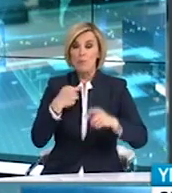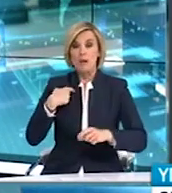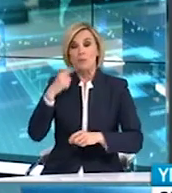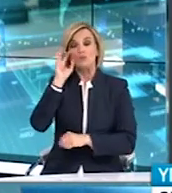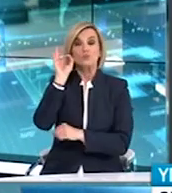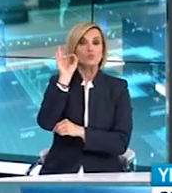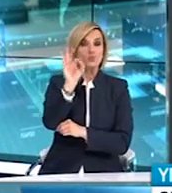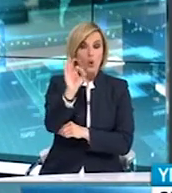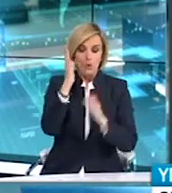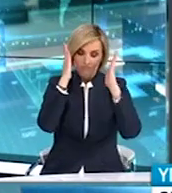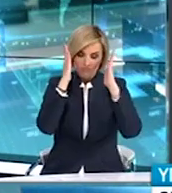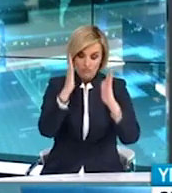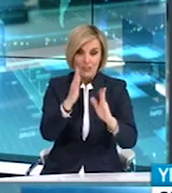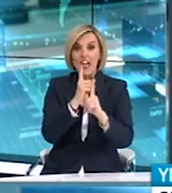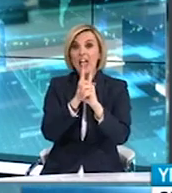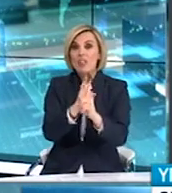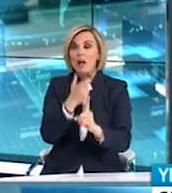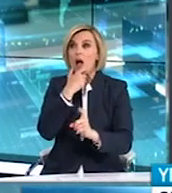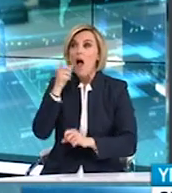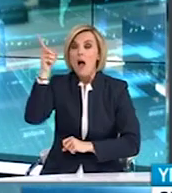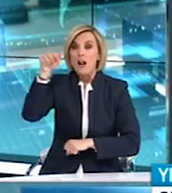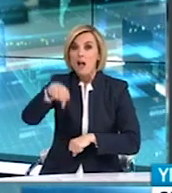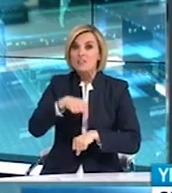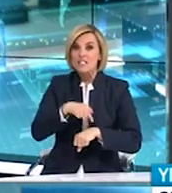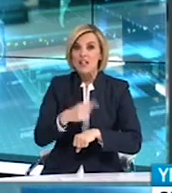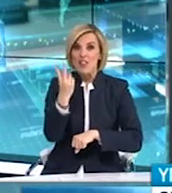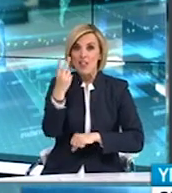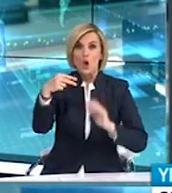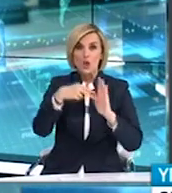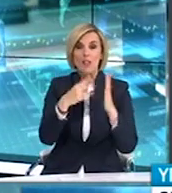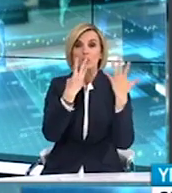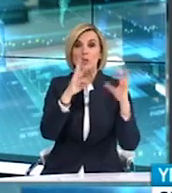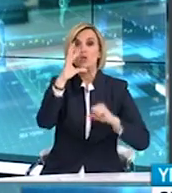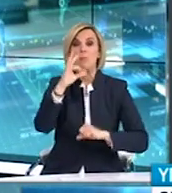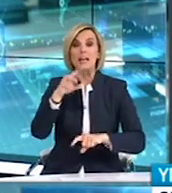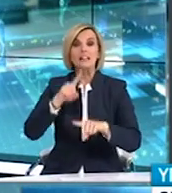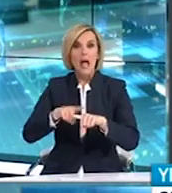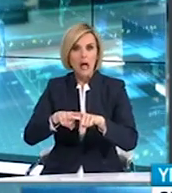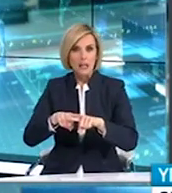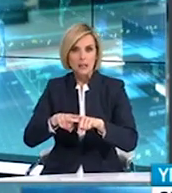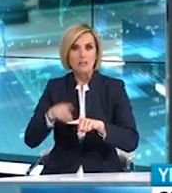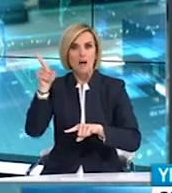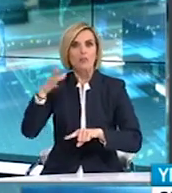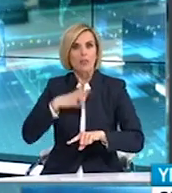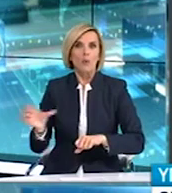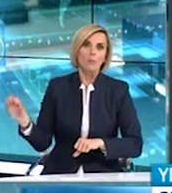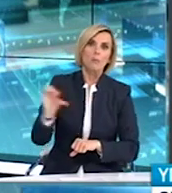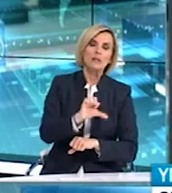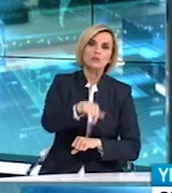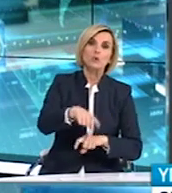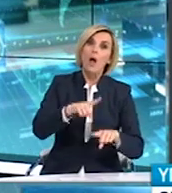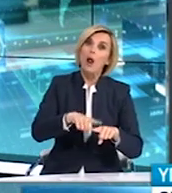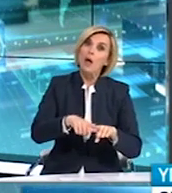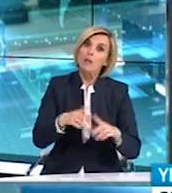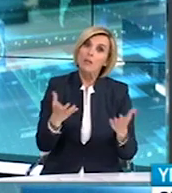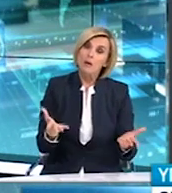συγκεκριμένη και ειδικά στην Αγγλία, όπου 2.850 συμπατριώτες μας έχουν ετηθεί επαναπατρισμό.